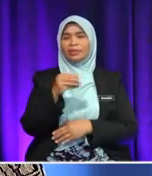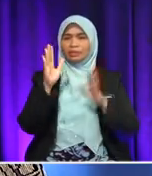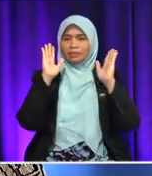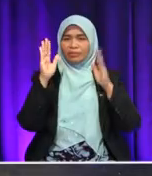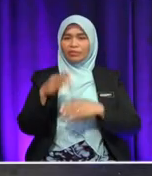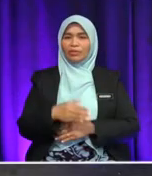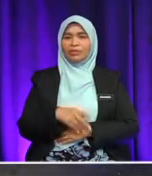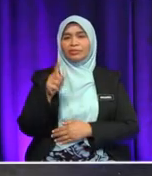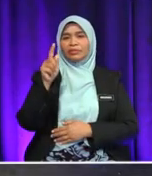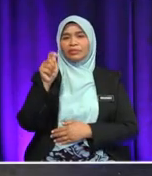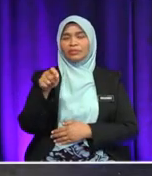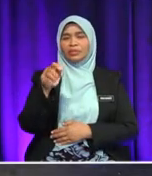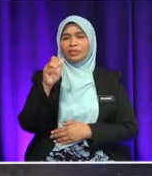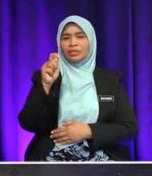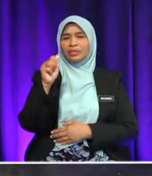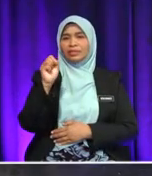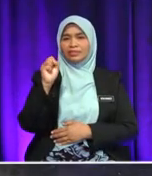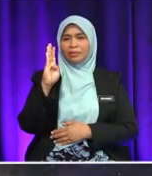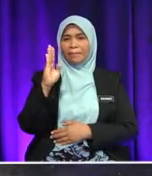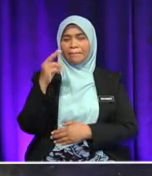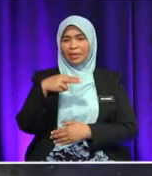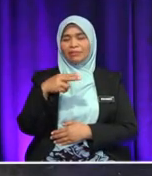untuk apa ya